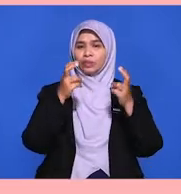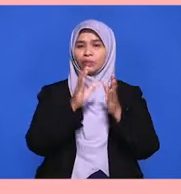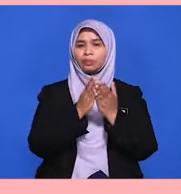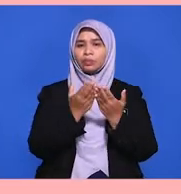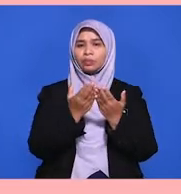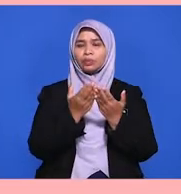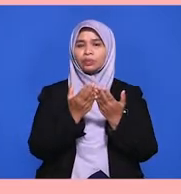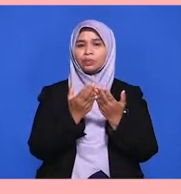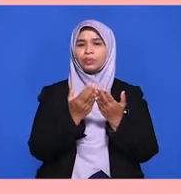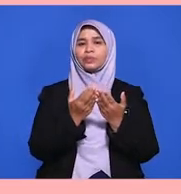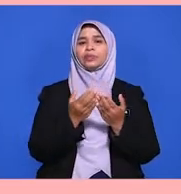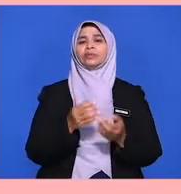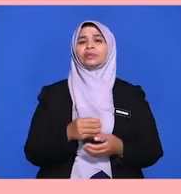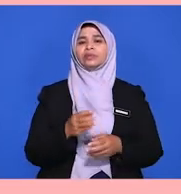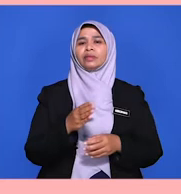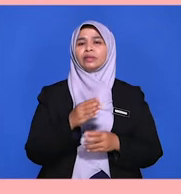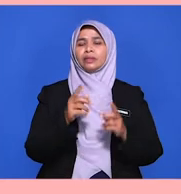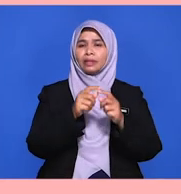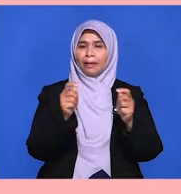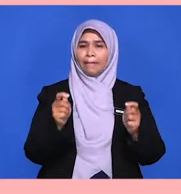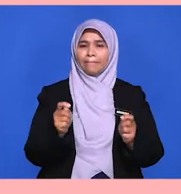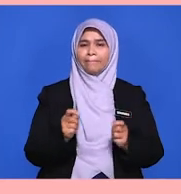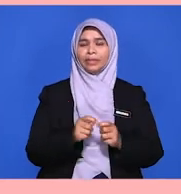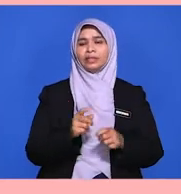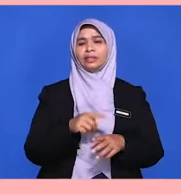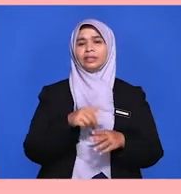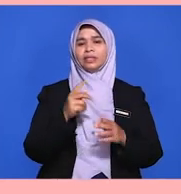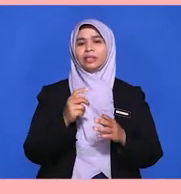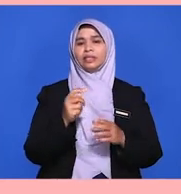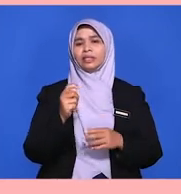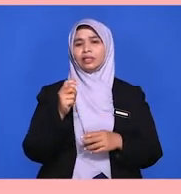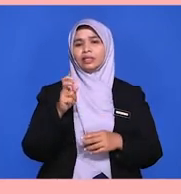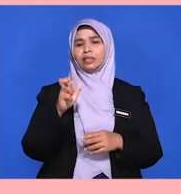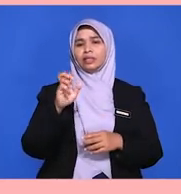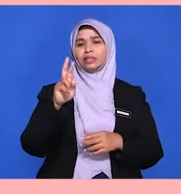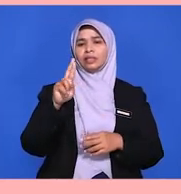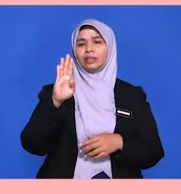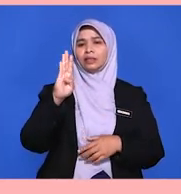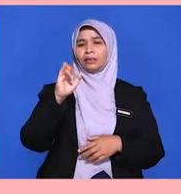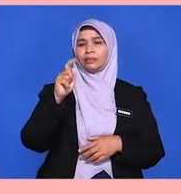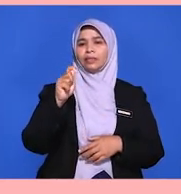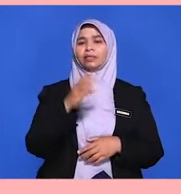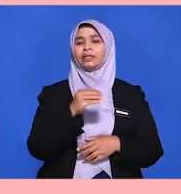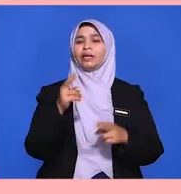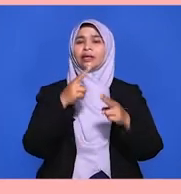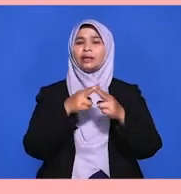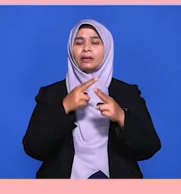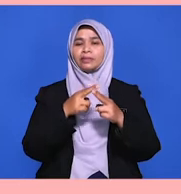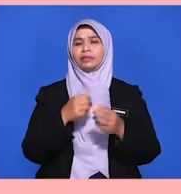kemudian tuliskan tempat ia diterbitkan dan akhir sekali nama penerbit.